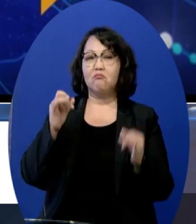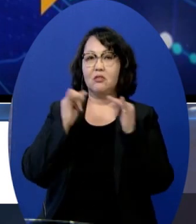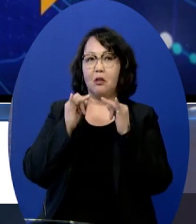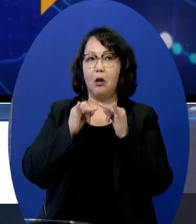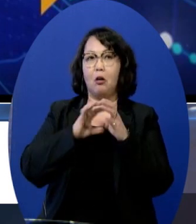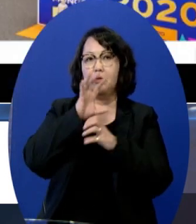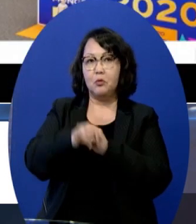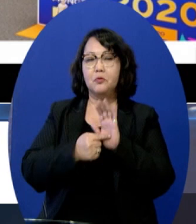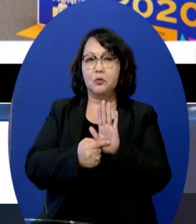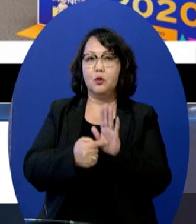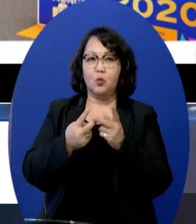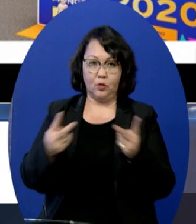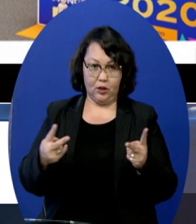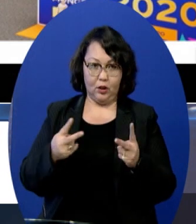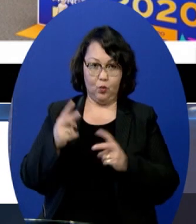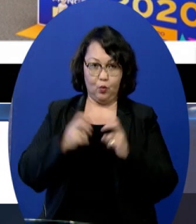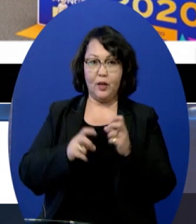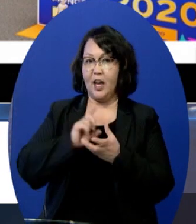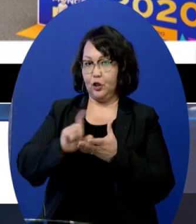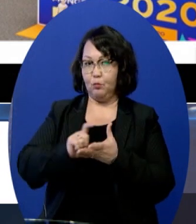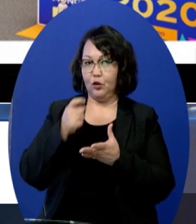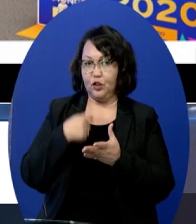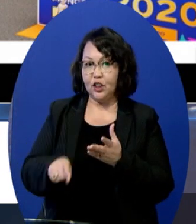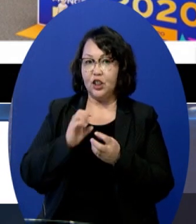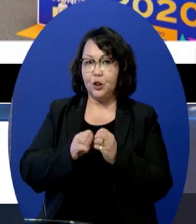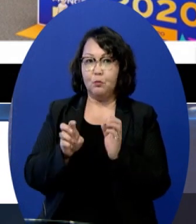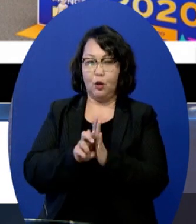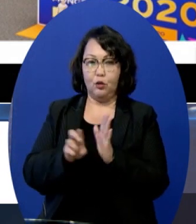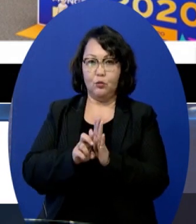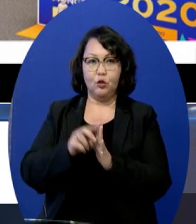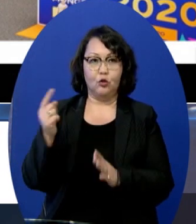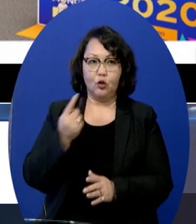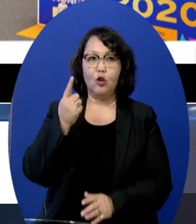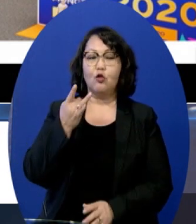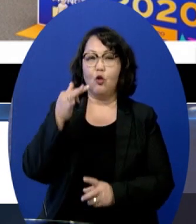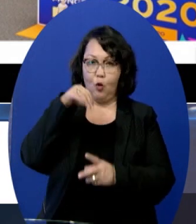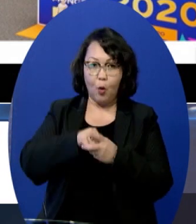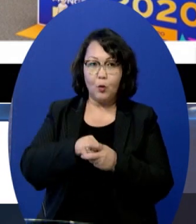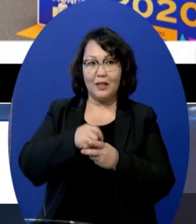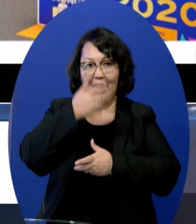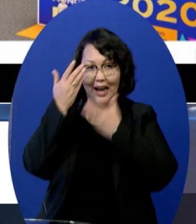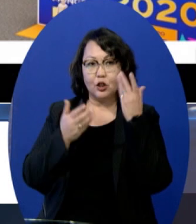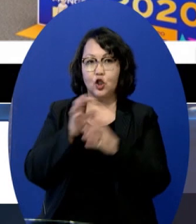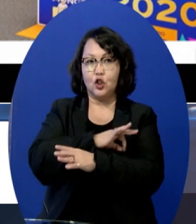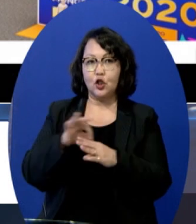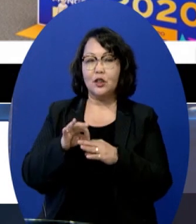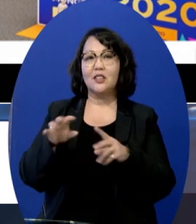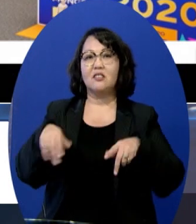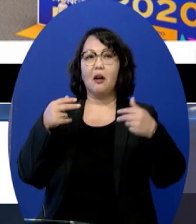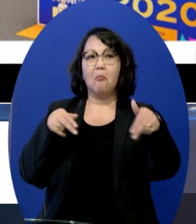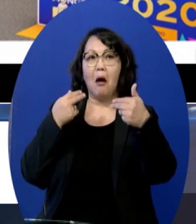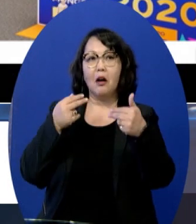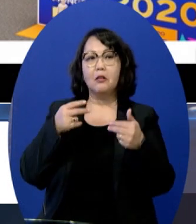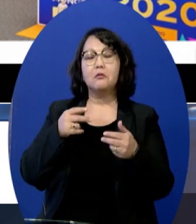байна. Мөн үндэсний үйлдвэрлэгч экспортлогчдын хэрэгжих боломж өндөр хөрөнгө оруулалт ирэлхийлсэн төслийг захим платформоор